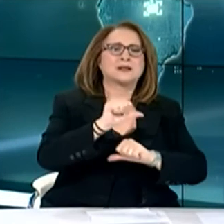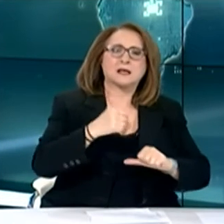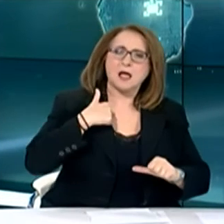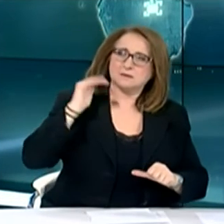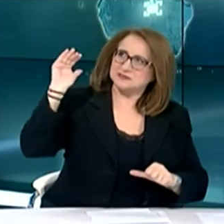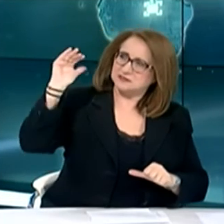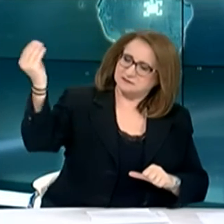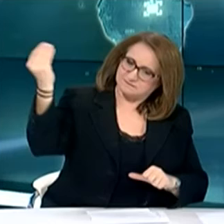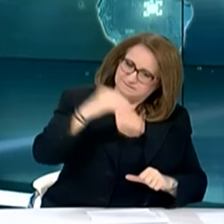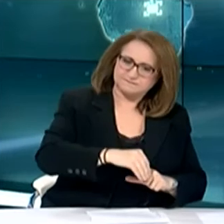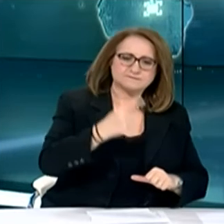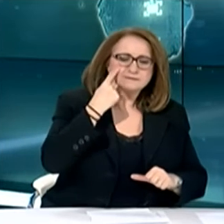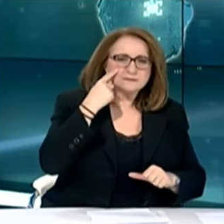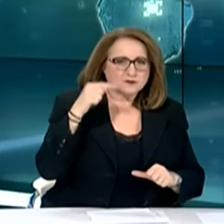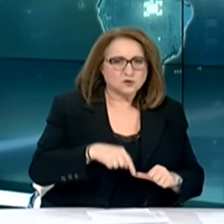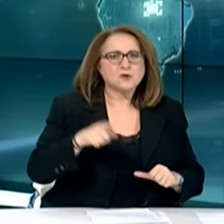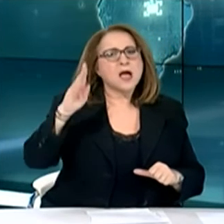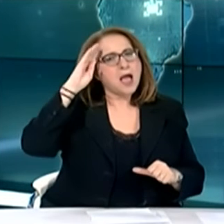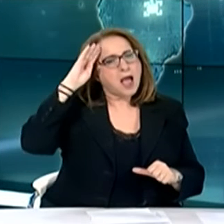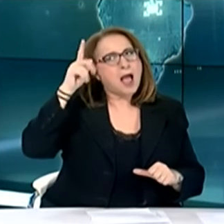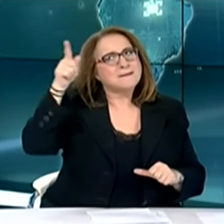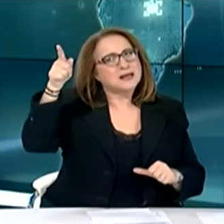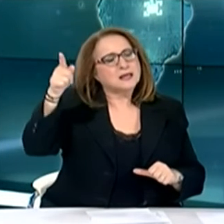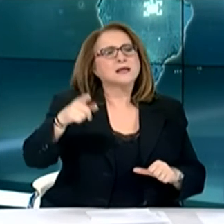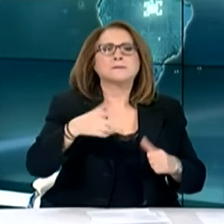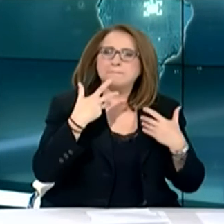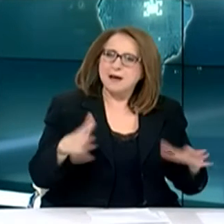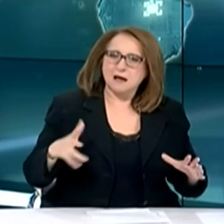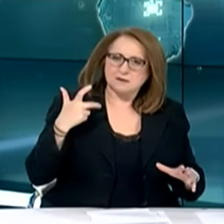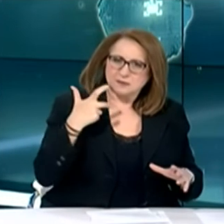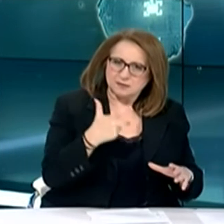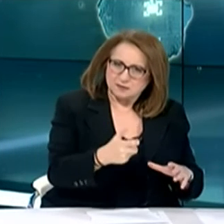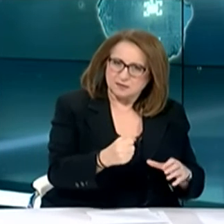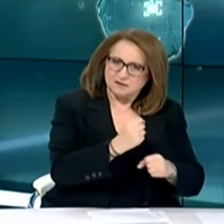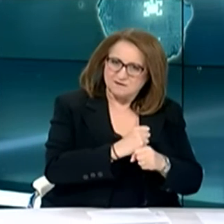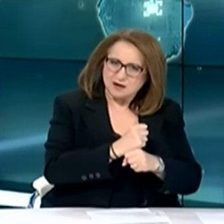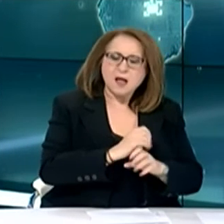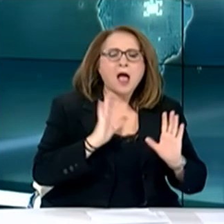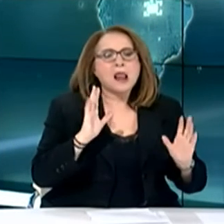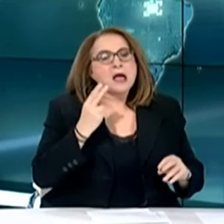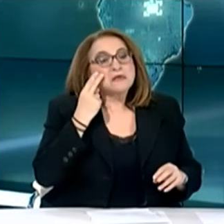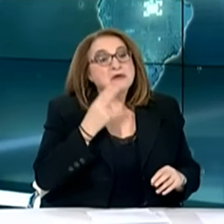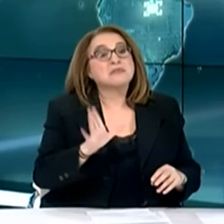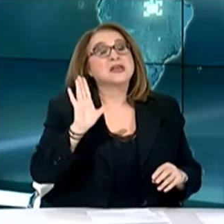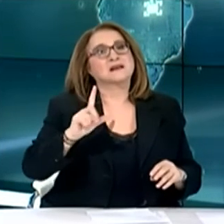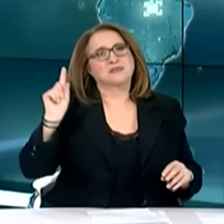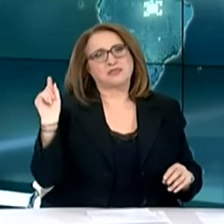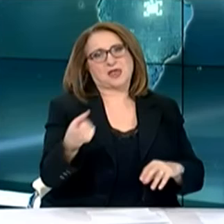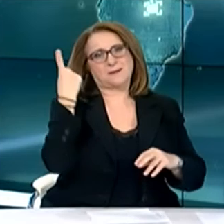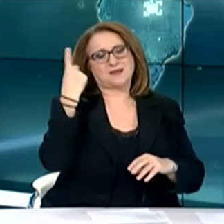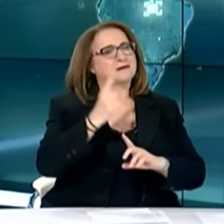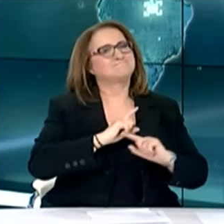Δημοσιεύτηκε μια εμπειρία από τη ΣΥΠΑ, η οποία αφορούσε το φάρμακο και η οποία δεν έδειξε ότι ήταν καταλύτης στην αντιμετώπιση αυτών των